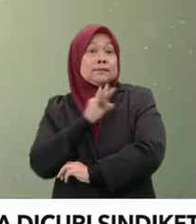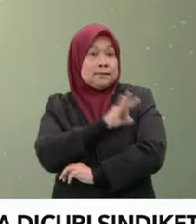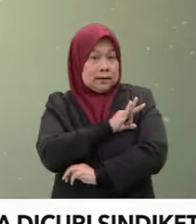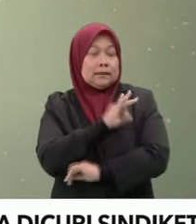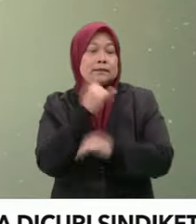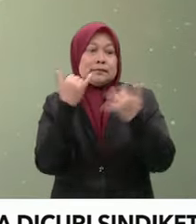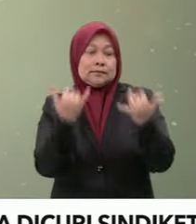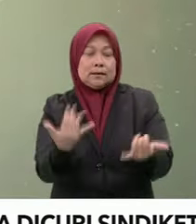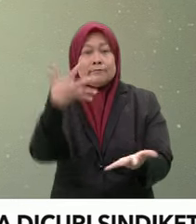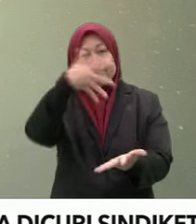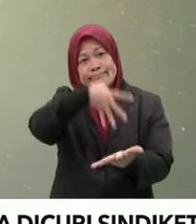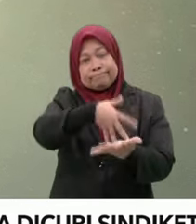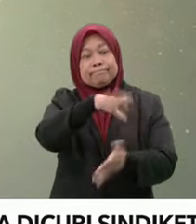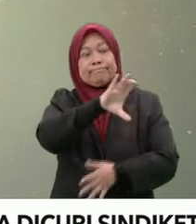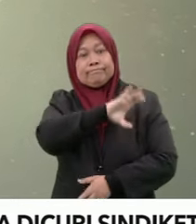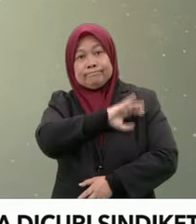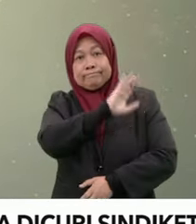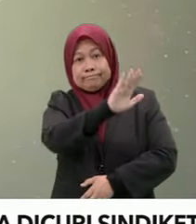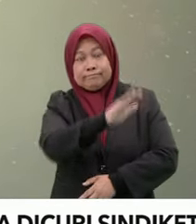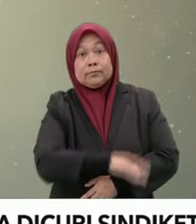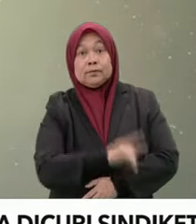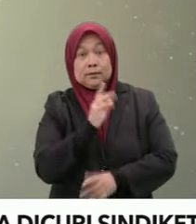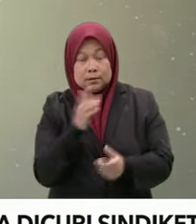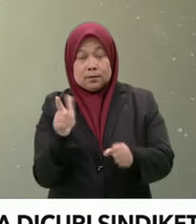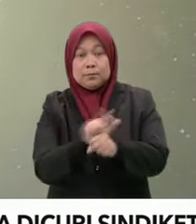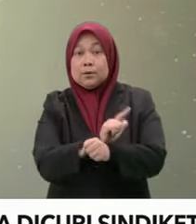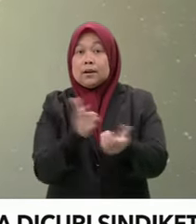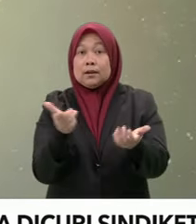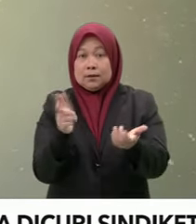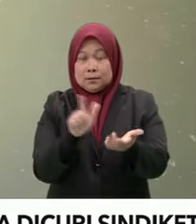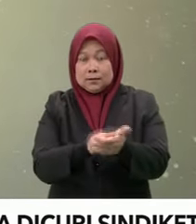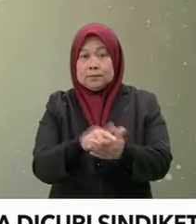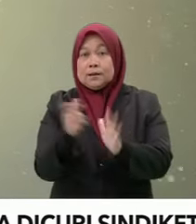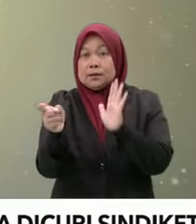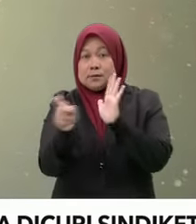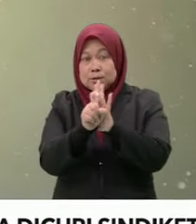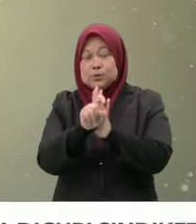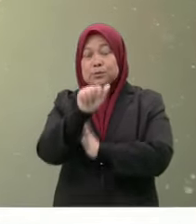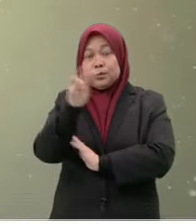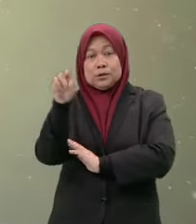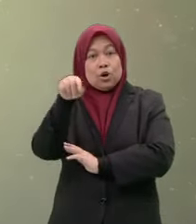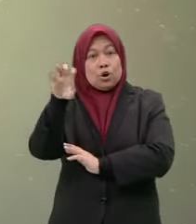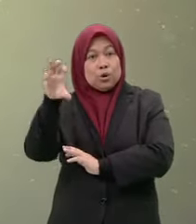yang kini berada dalam tahanan polis. Nah, untuk laporan lengkap di astroawani.com.